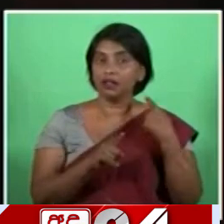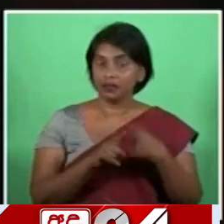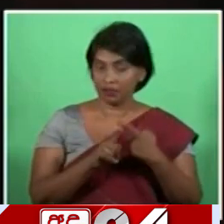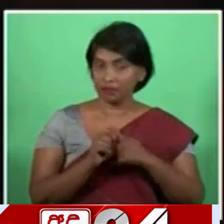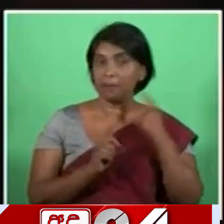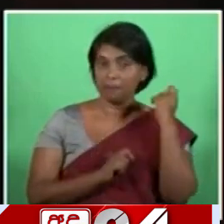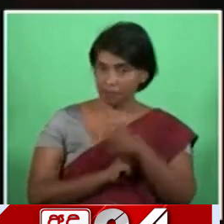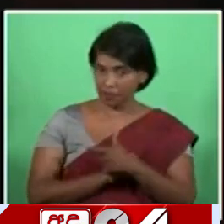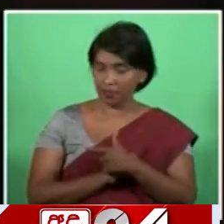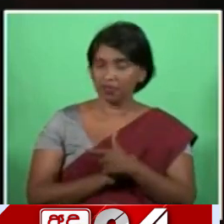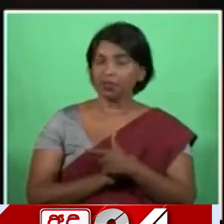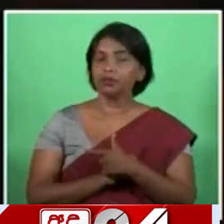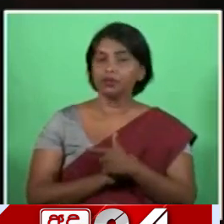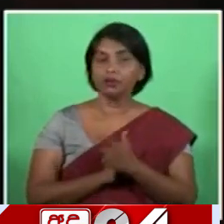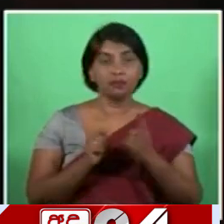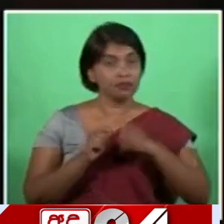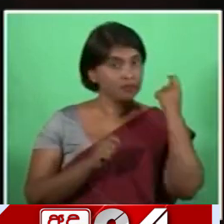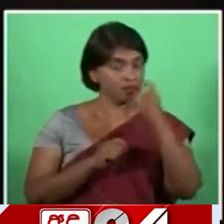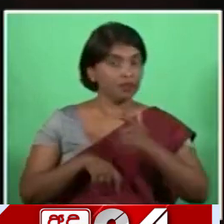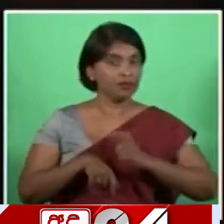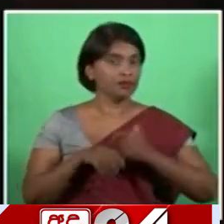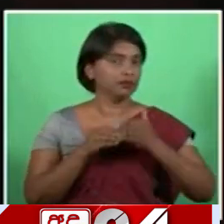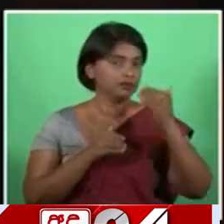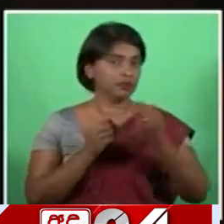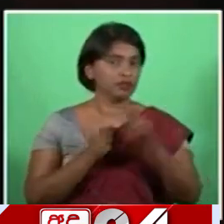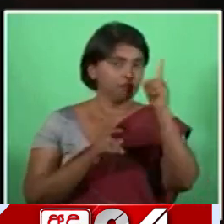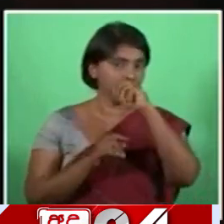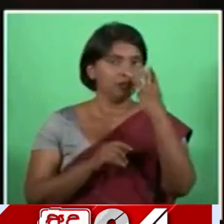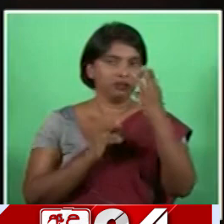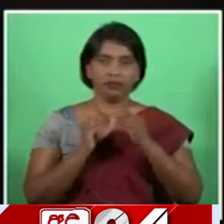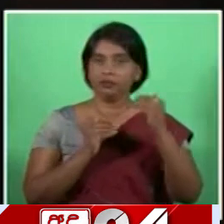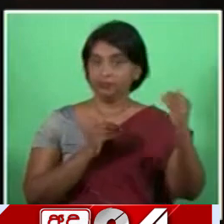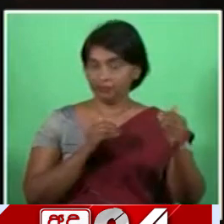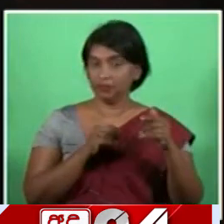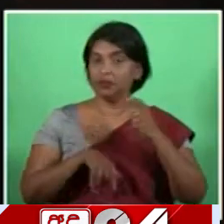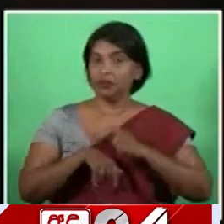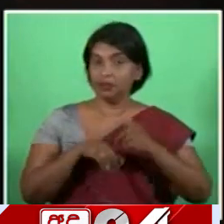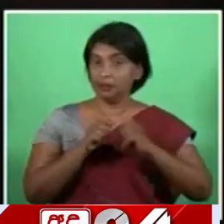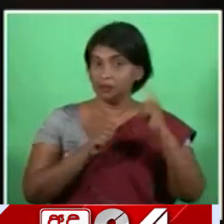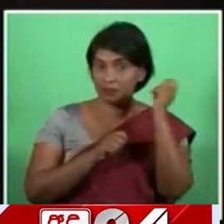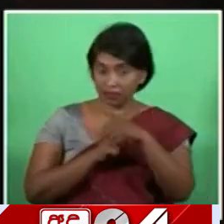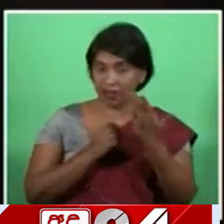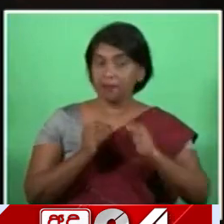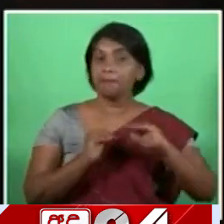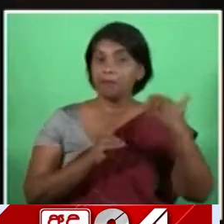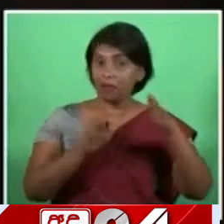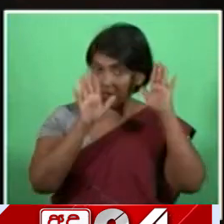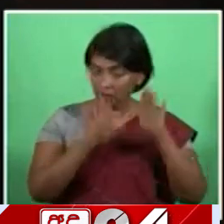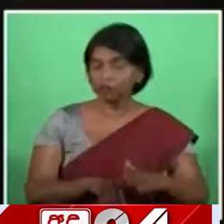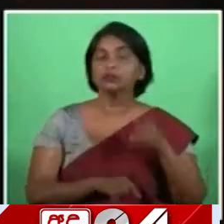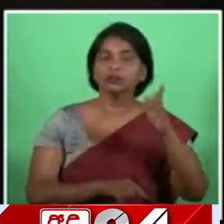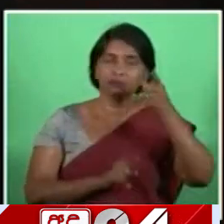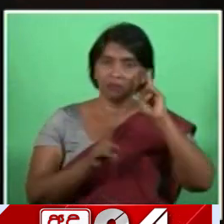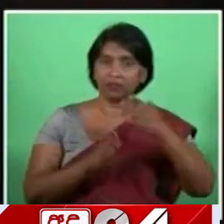ගෙවන්න ගෙවීම සඳහා කාලයක් ලබා දුන්න මාස 3ක ඒ කාලයෙන් පසුවත් එතන ඉන්නවා නම් අනවසර